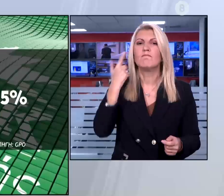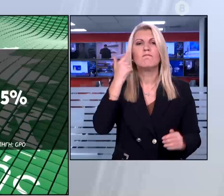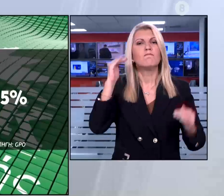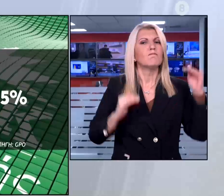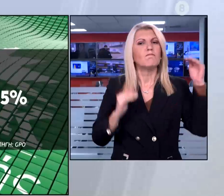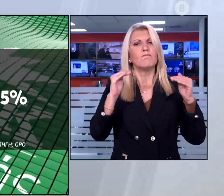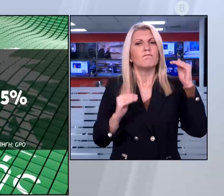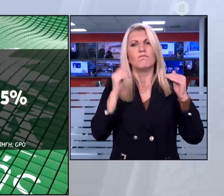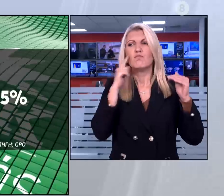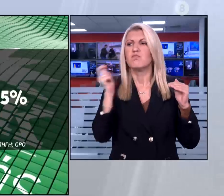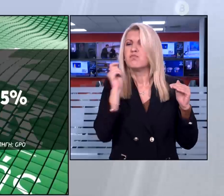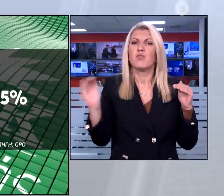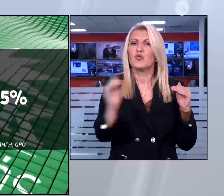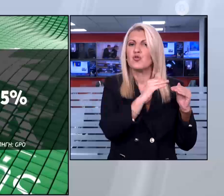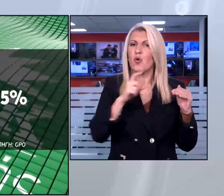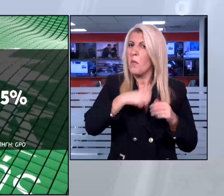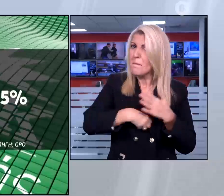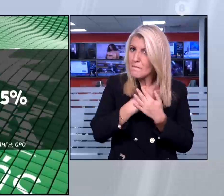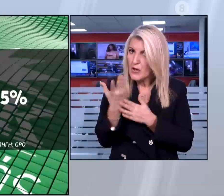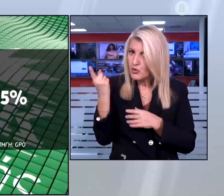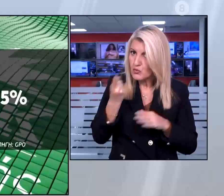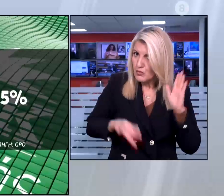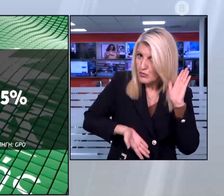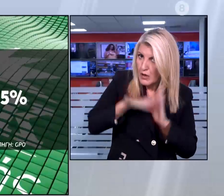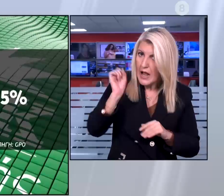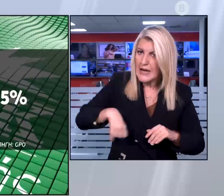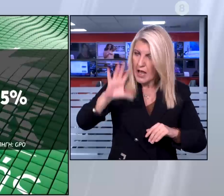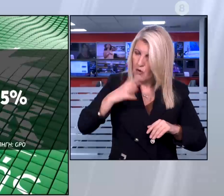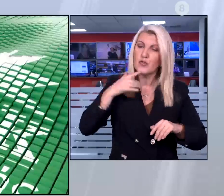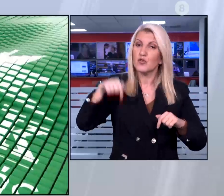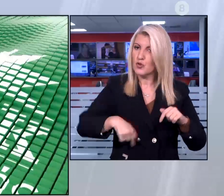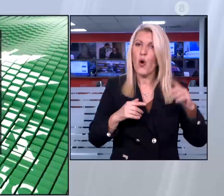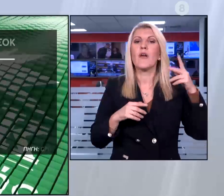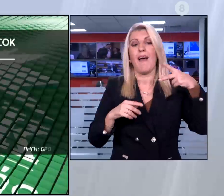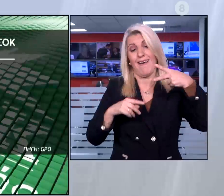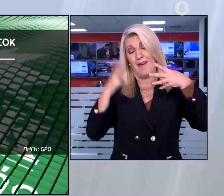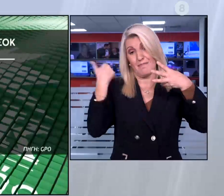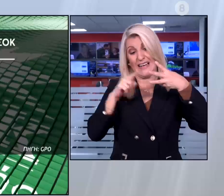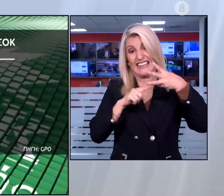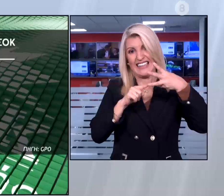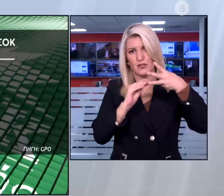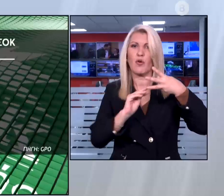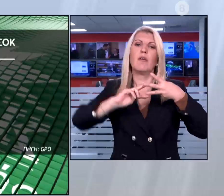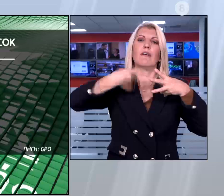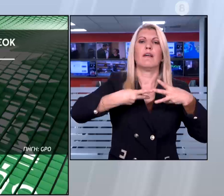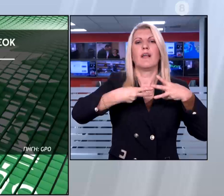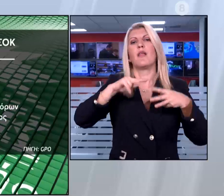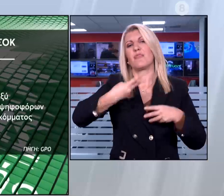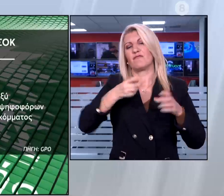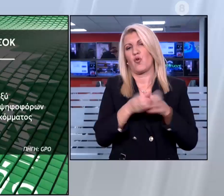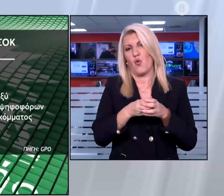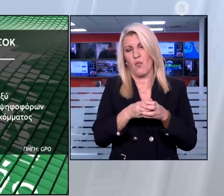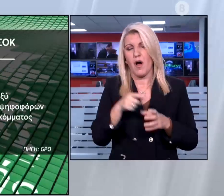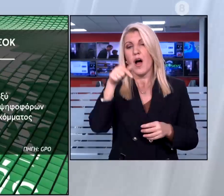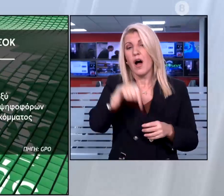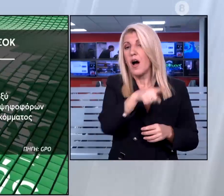την προηγούμενη φορά, καταγράφοντας άνοδο 2,5 ποσοστιαίων μονάδων. Σε ερώτηση για το αν ο Νίκος Ανδρουλάκης θα ανεβάσει τα